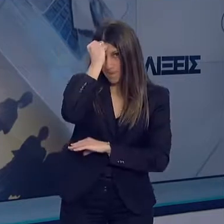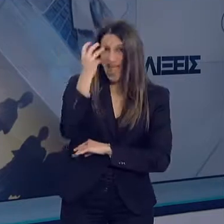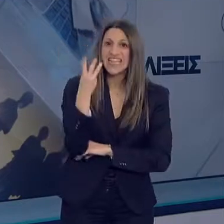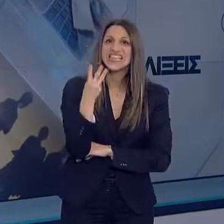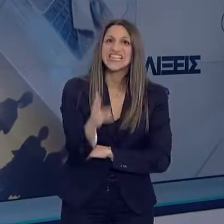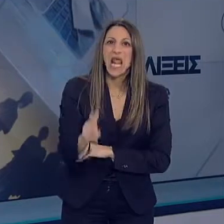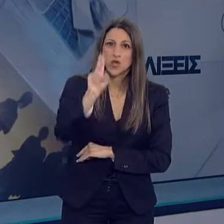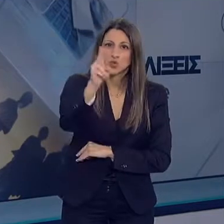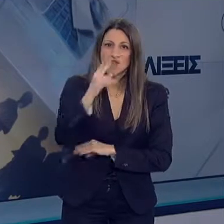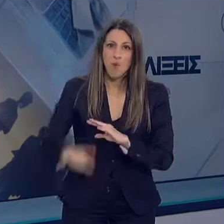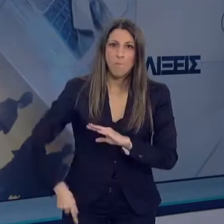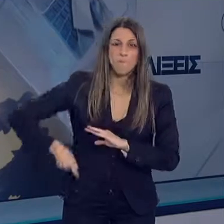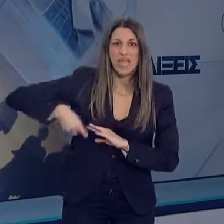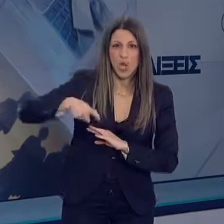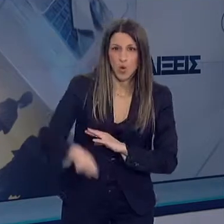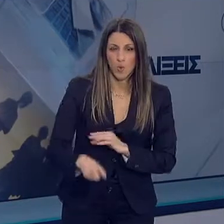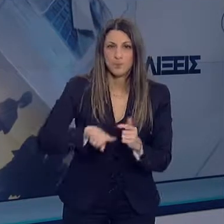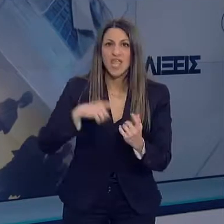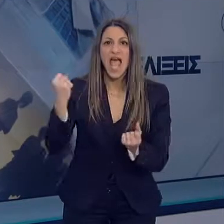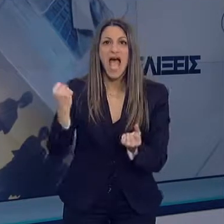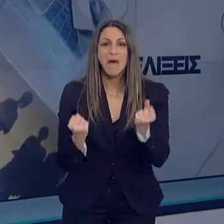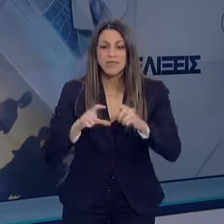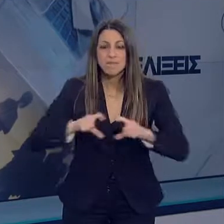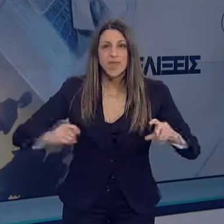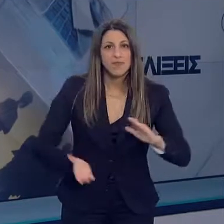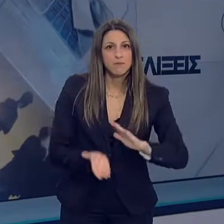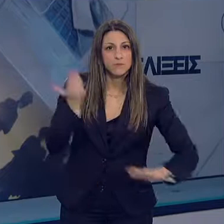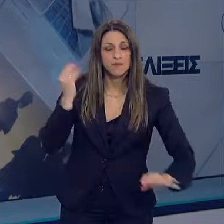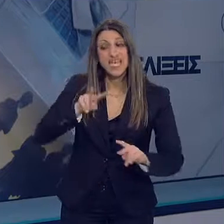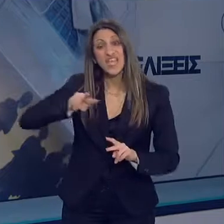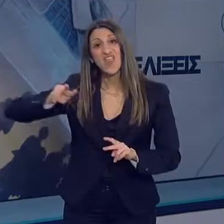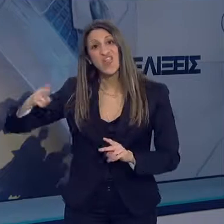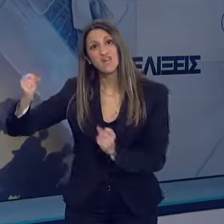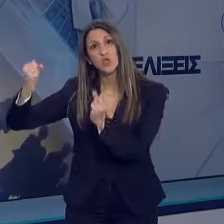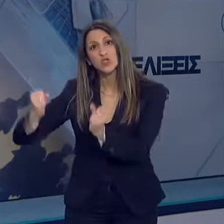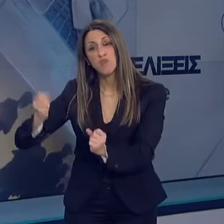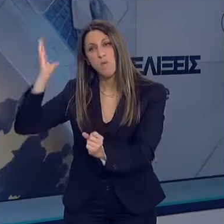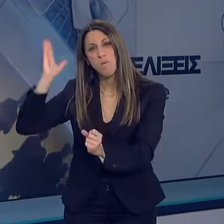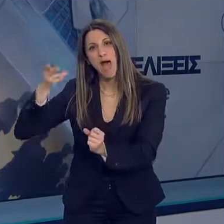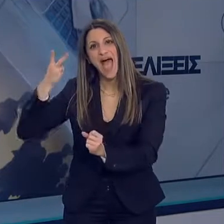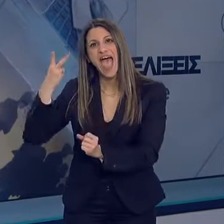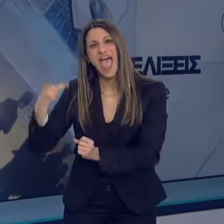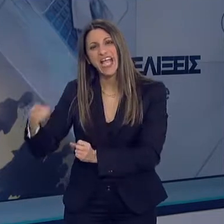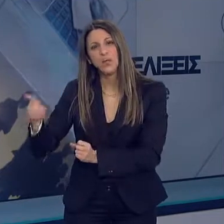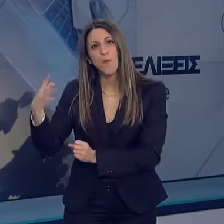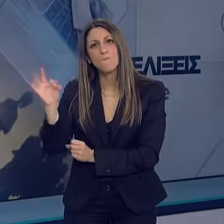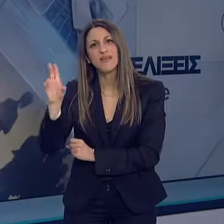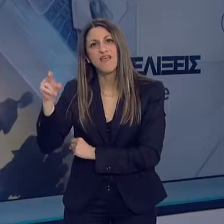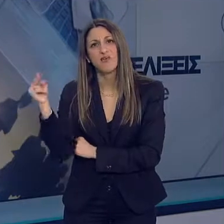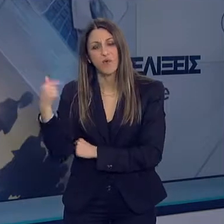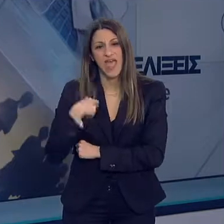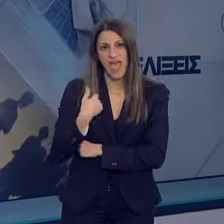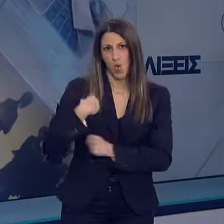αφαίρεση πινακίδων για τον οδηγό και 150 ευρώ πρόστιμο στο συνοδηγό. Πρέπει να είναι ξεκάθαρο. Δεν μπορεί η